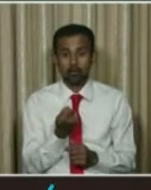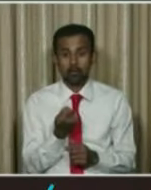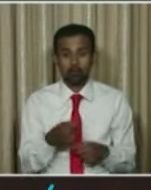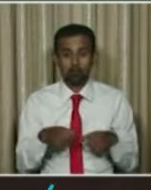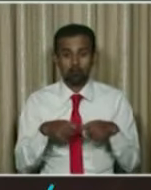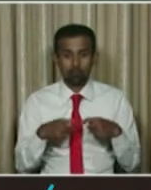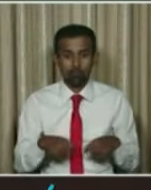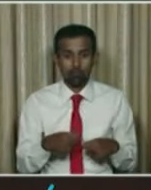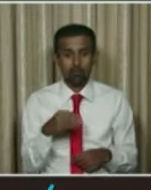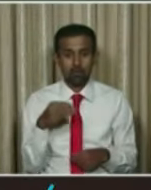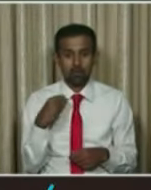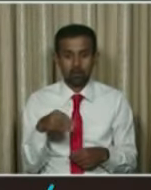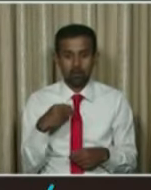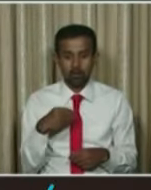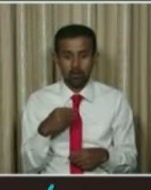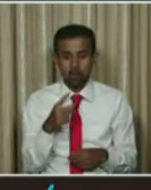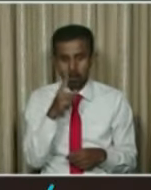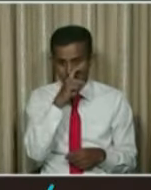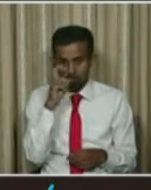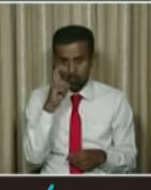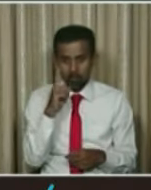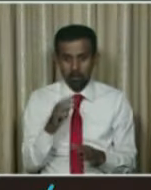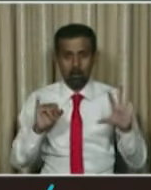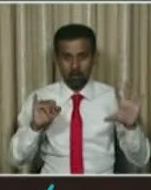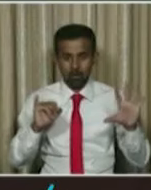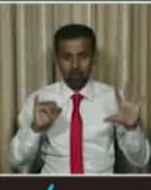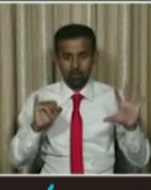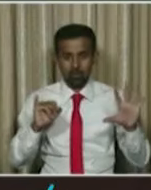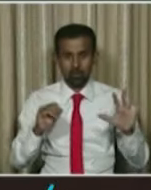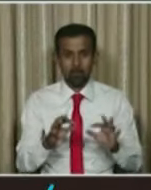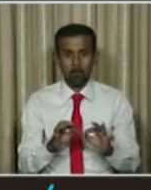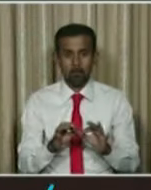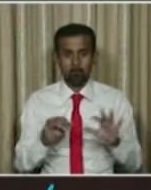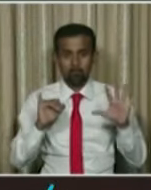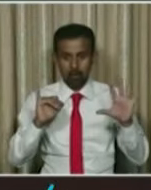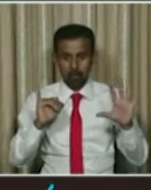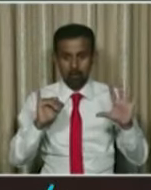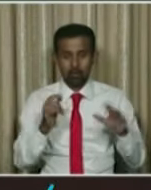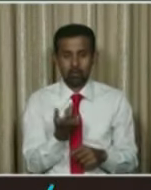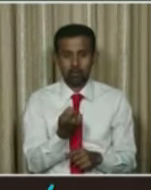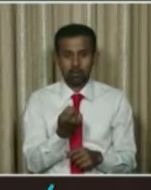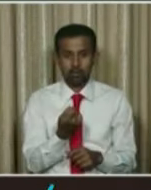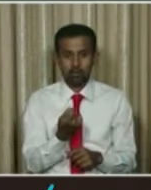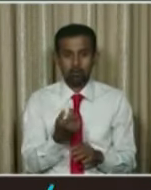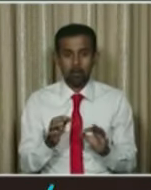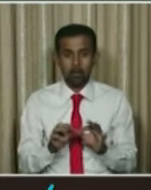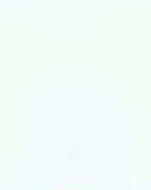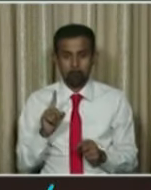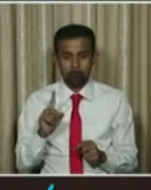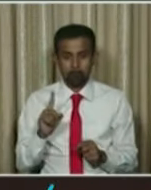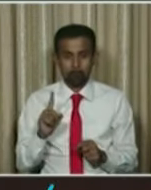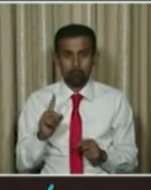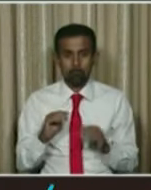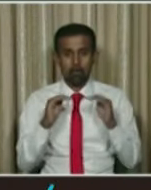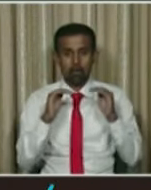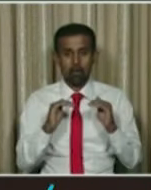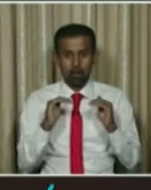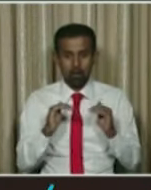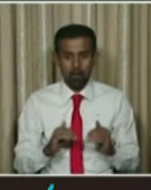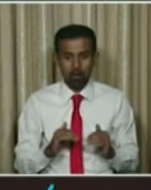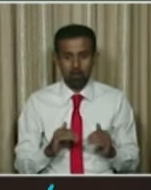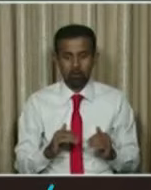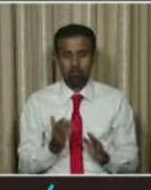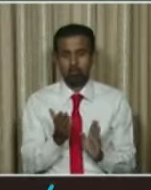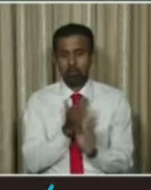මේ ලබාගත් ණය වෙනුවෙන් මාසෙකට රුපියල් බිලියන 6ක්. ඒ රුපියල් බිලියන 6ේ මුදල තමයි දැන් අපි රුපියල් බිලියනක් දක්වා අඩු කරගෙන තිබෙන්නේ